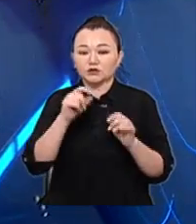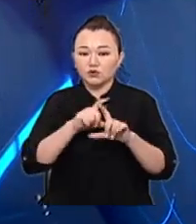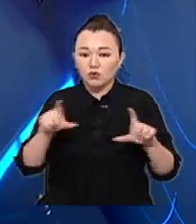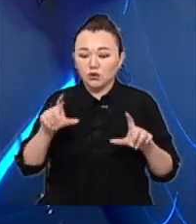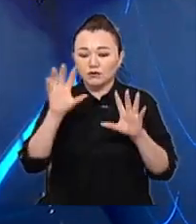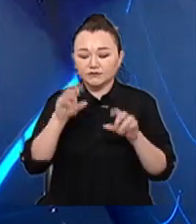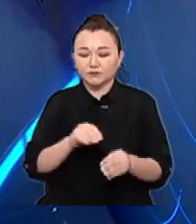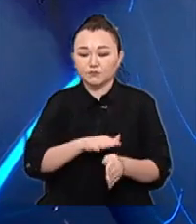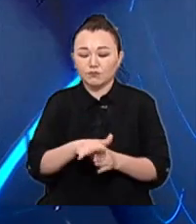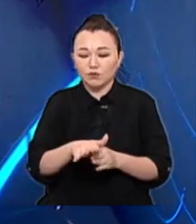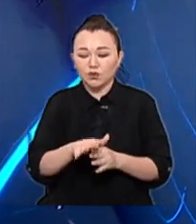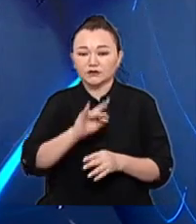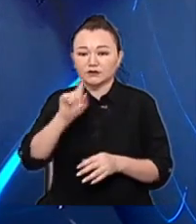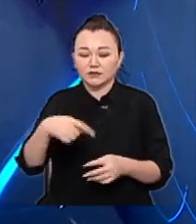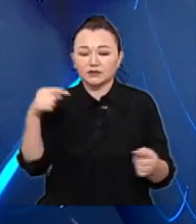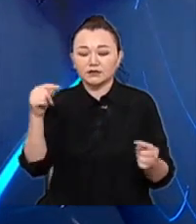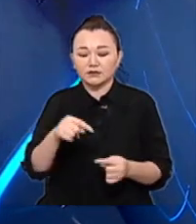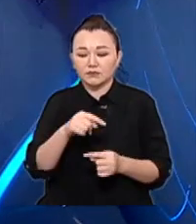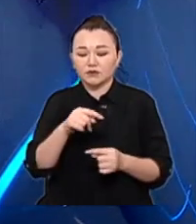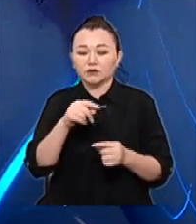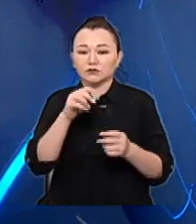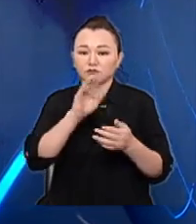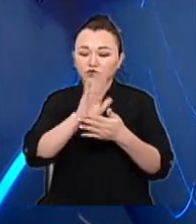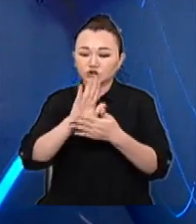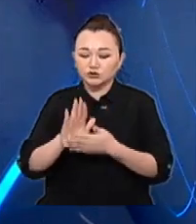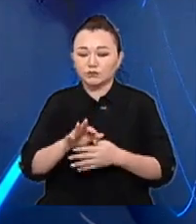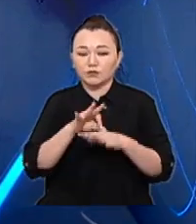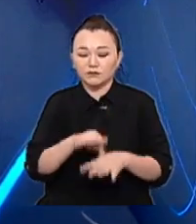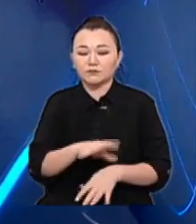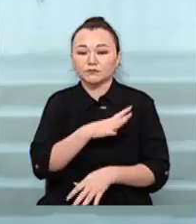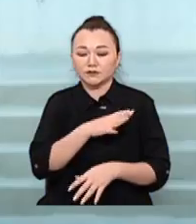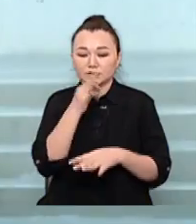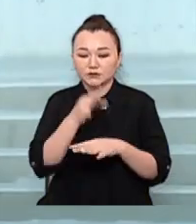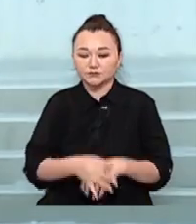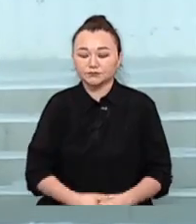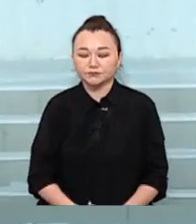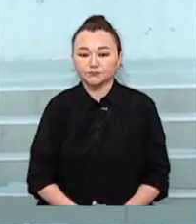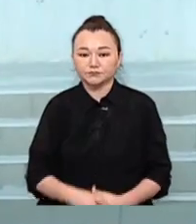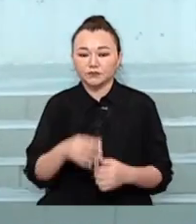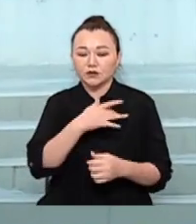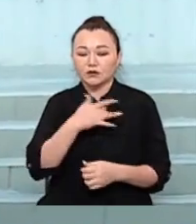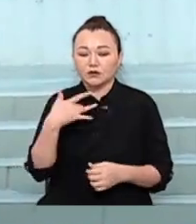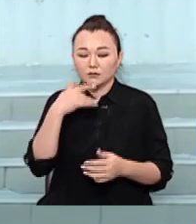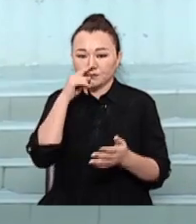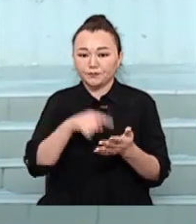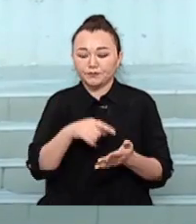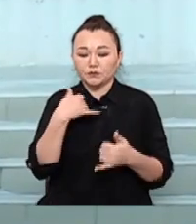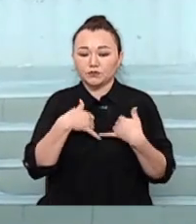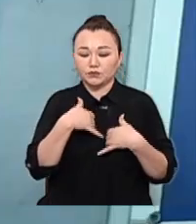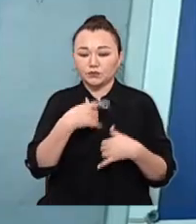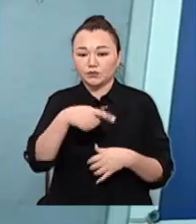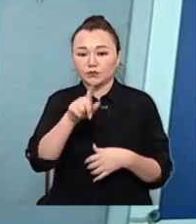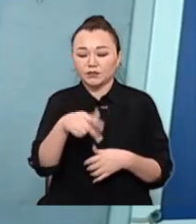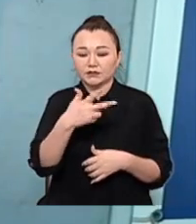де түгөл талапка сай дезинфекциядан өттү деп отур. Өкпе ауруна шалдыккан мугалим қаладағы